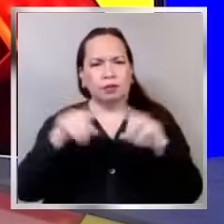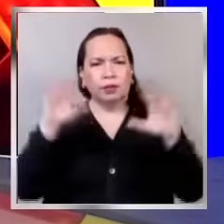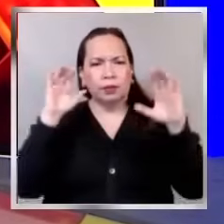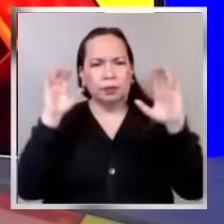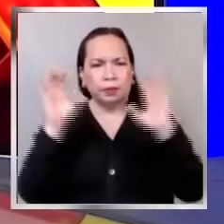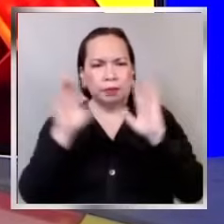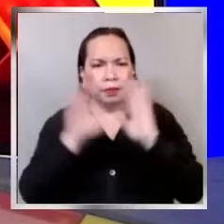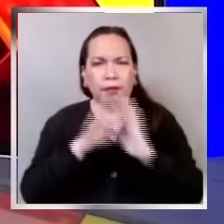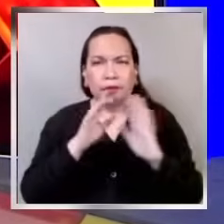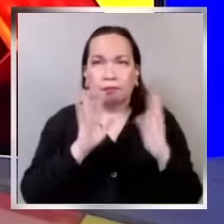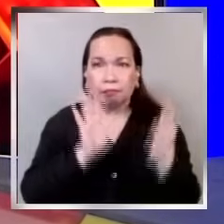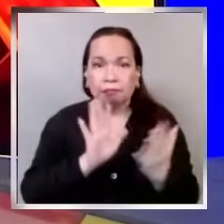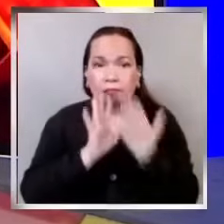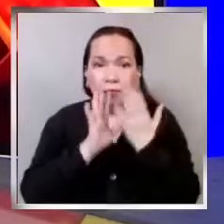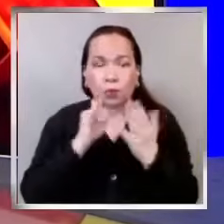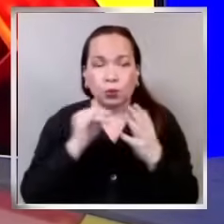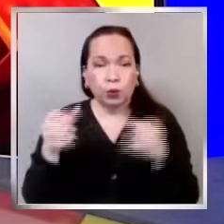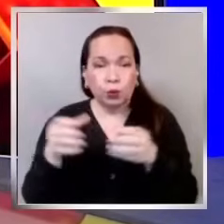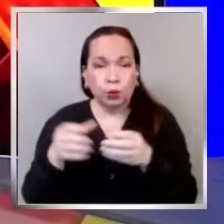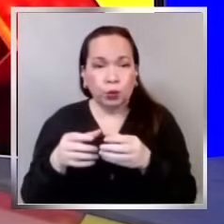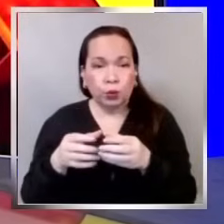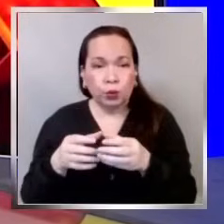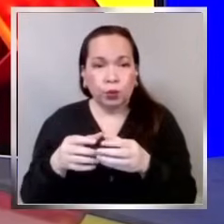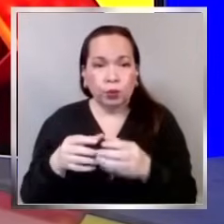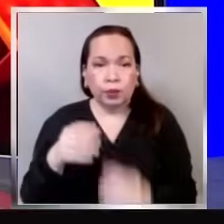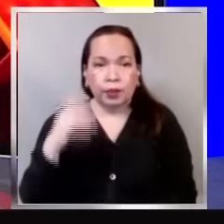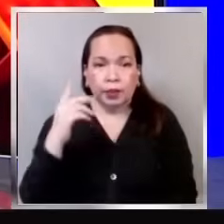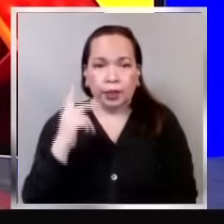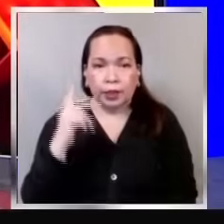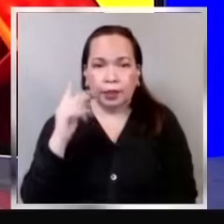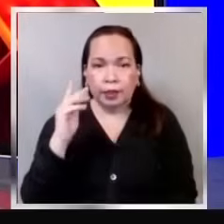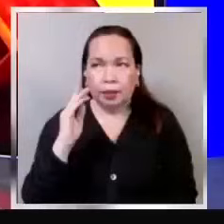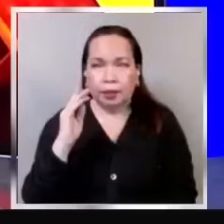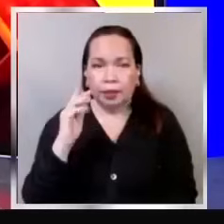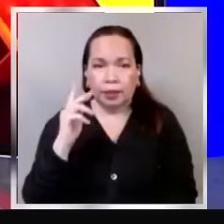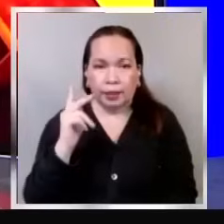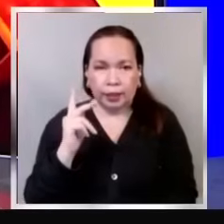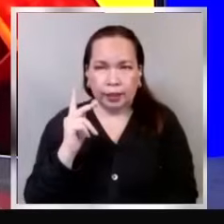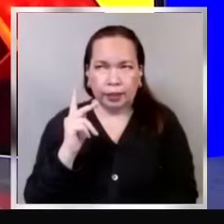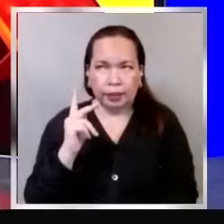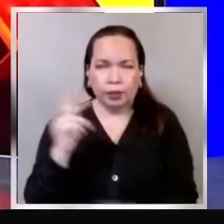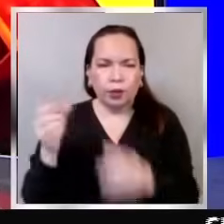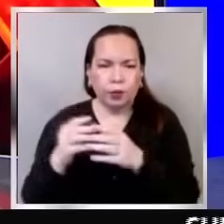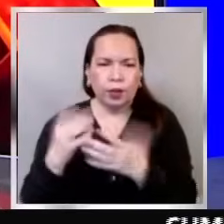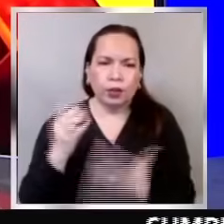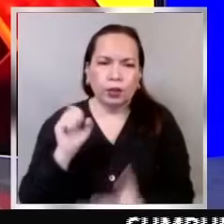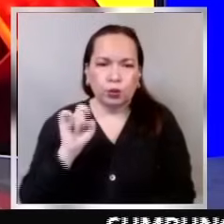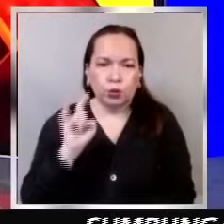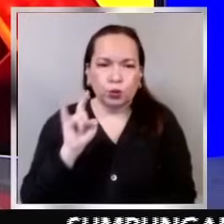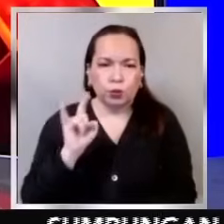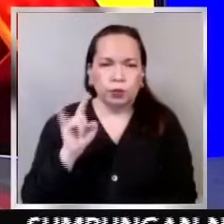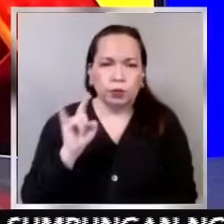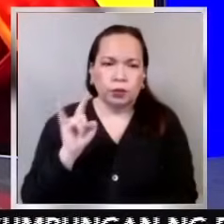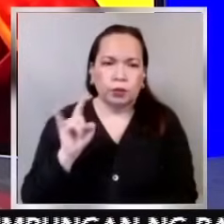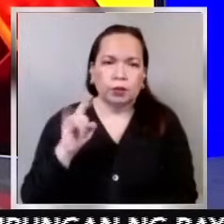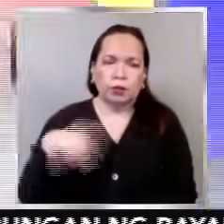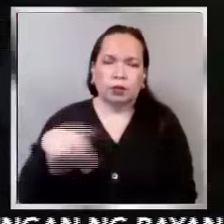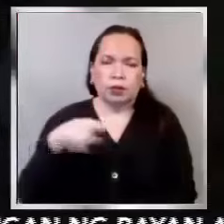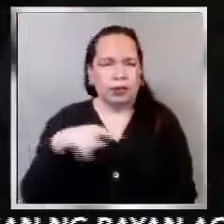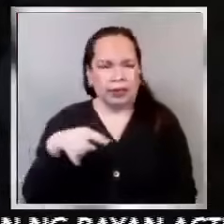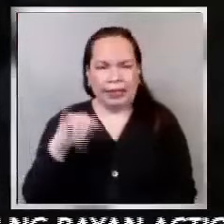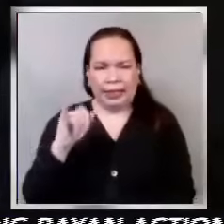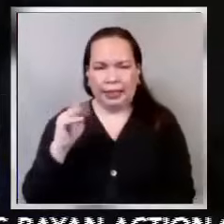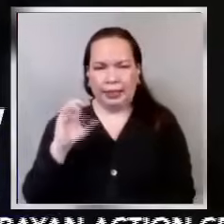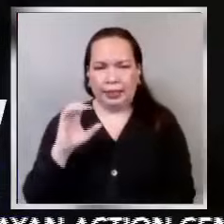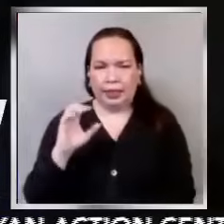kanya ng grupong kapisanan ng Social Media Broadcasters ng Pilipinas, Inc. o KSMBPI. Ang